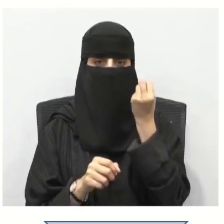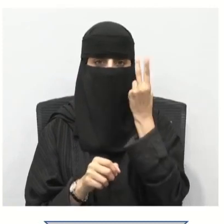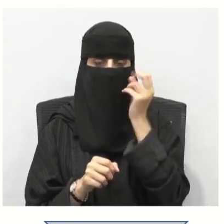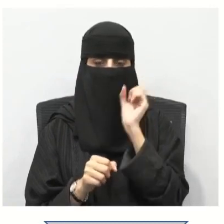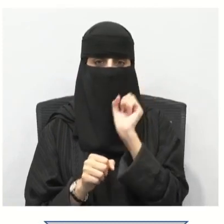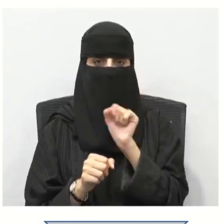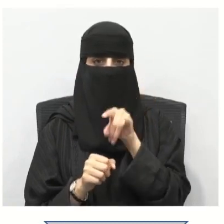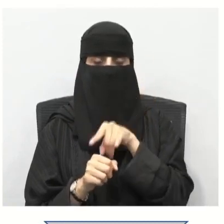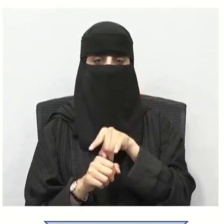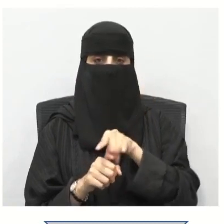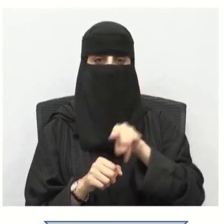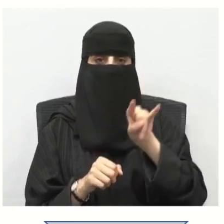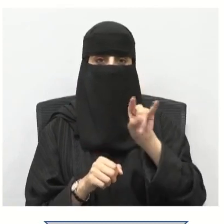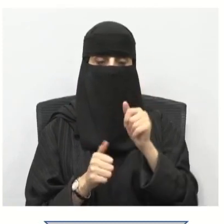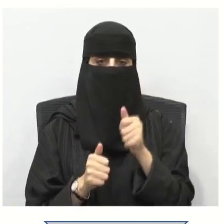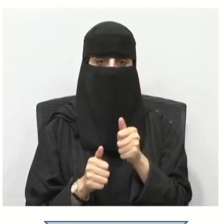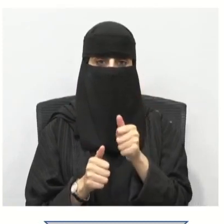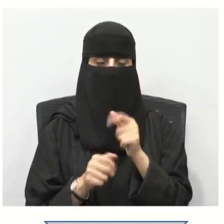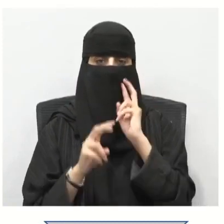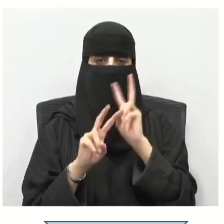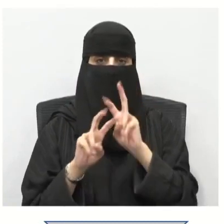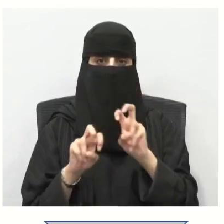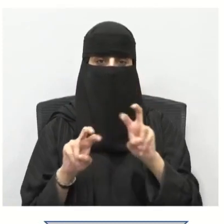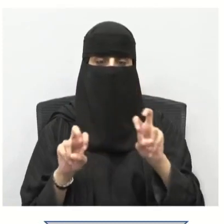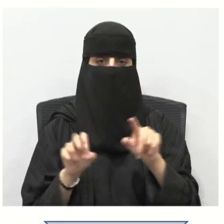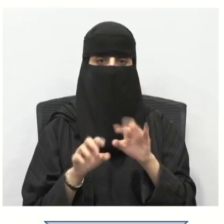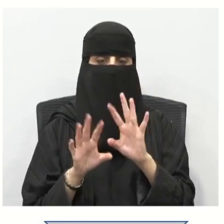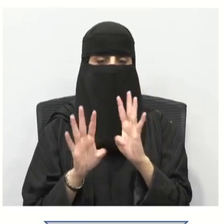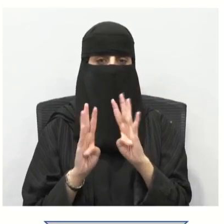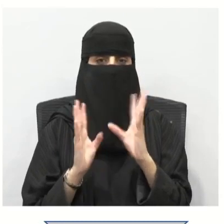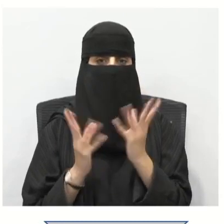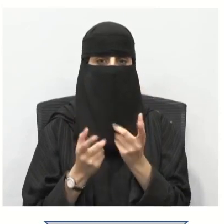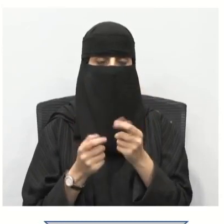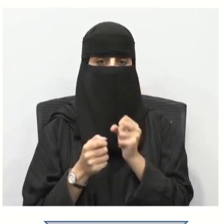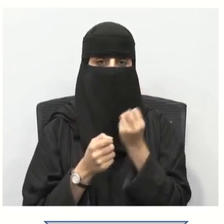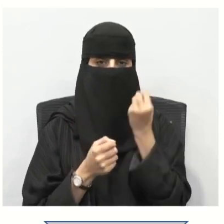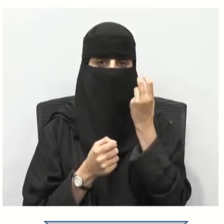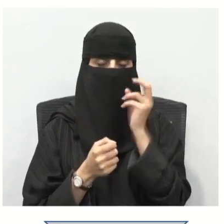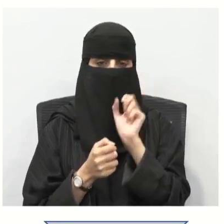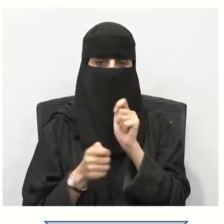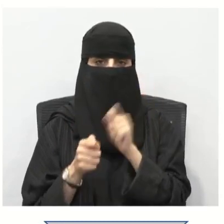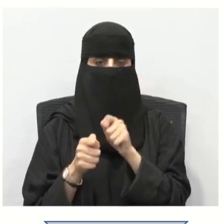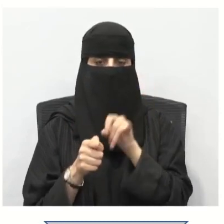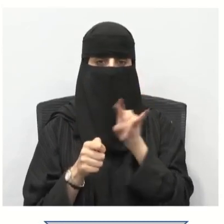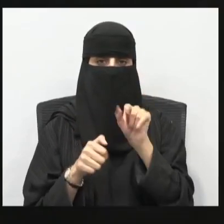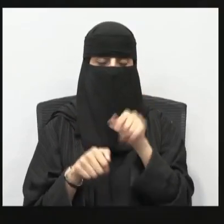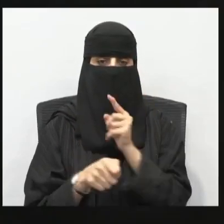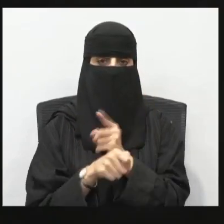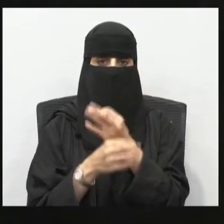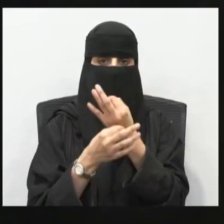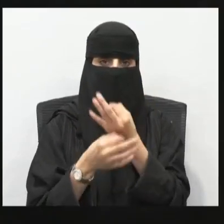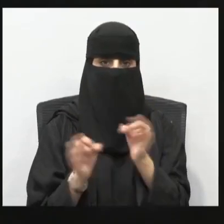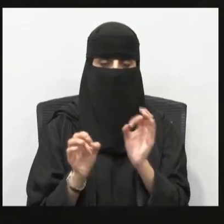ان يخترع طائره ويبحث عن كيفيه اختراع الطائره اريد منكم الان قراءه النص